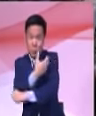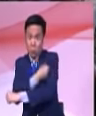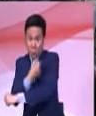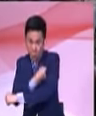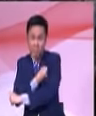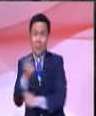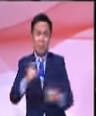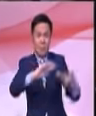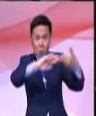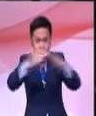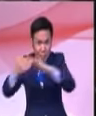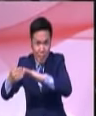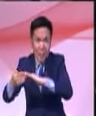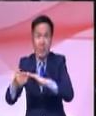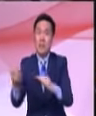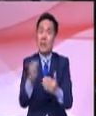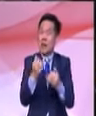RTN.